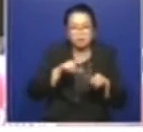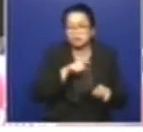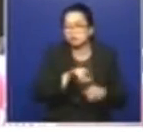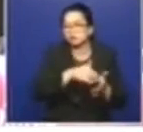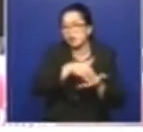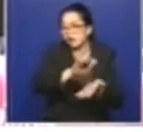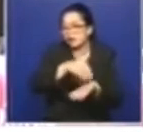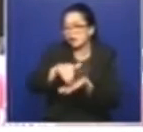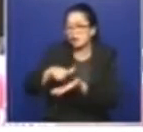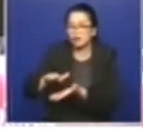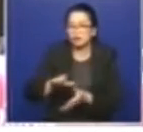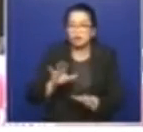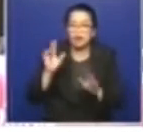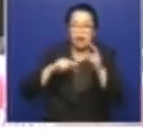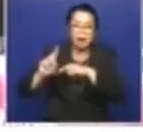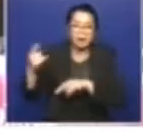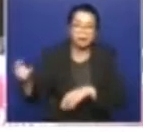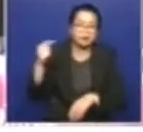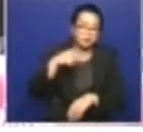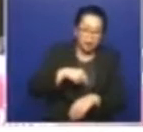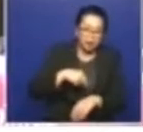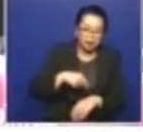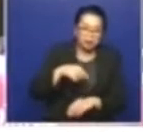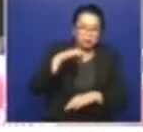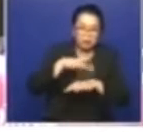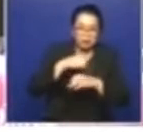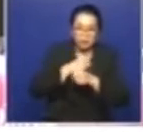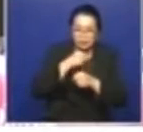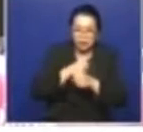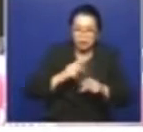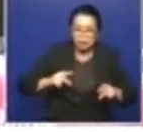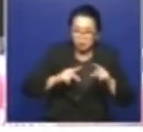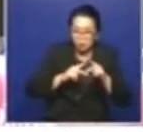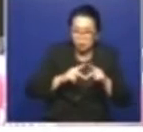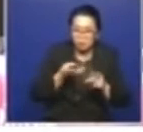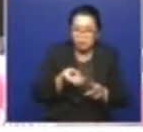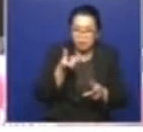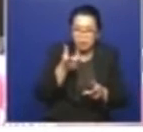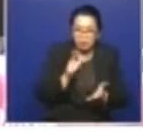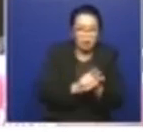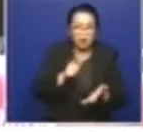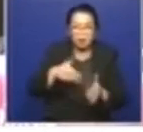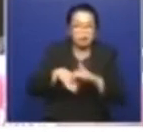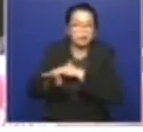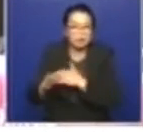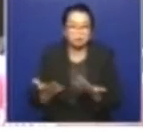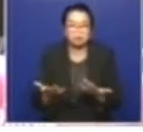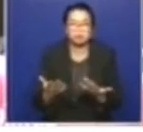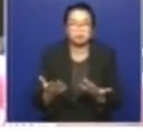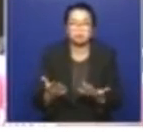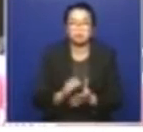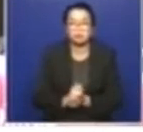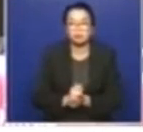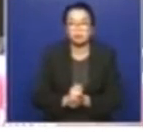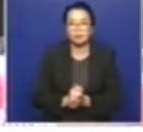ไล่ออกไปหามาใหม่เขาก็หนีนี่คือปัญหาที่ผมเชื่อว่าท่านจะแก้ปัญหาไม่ได้และที่ส